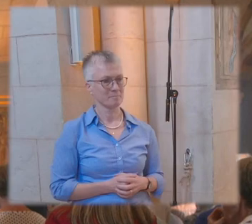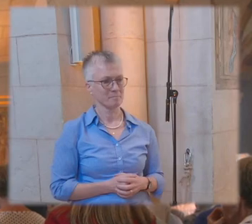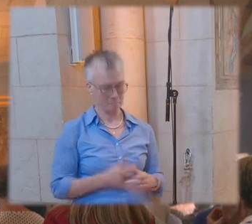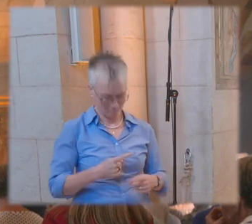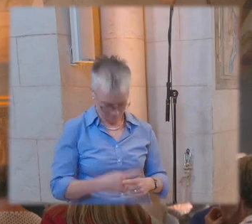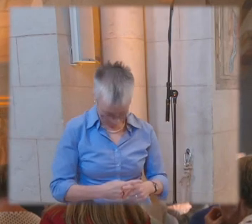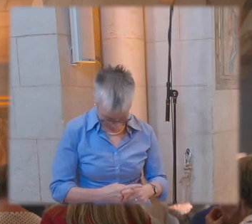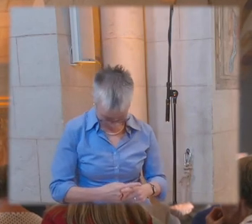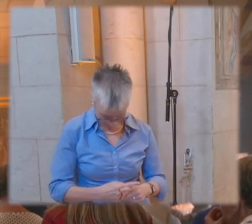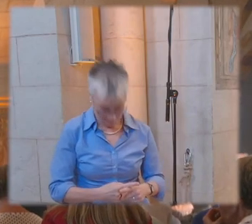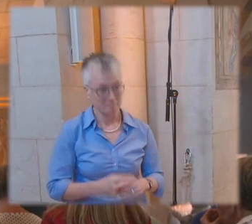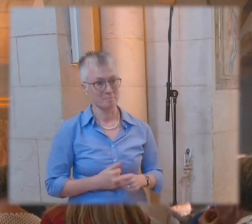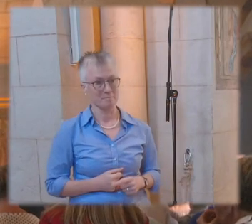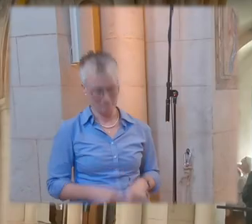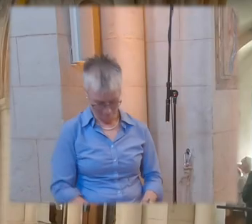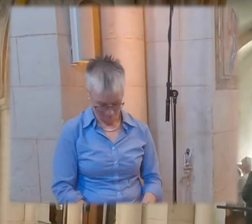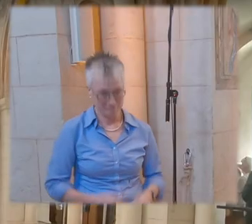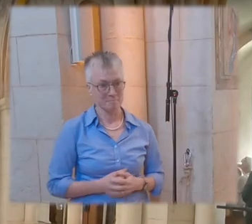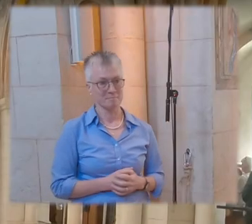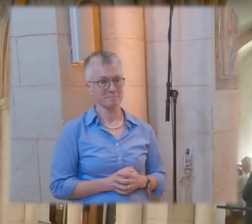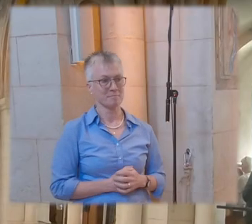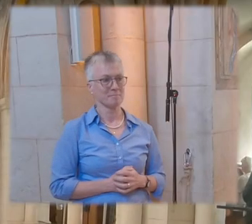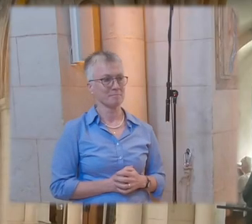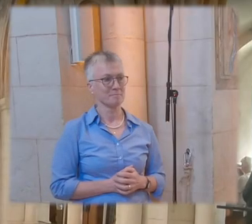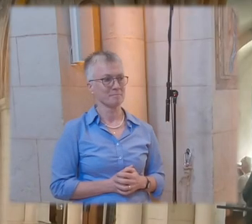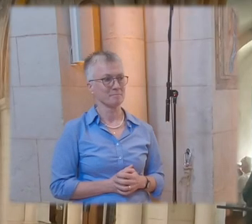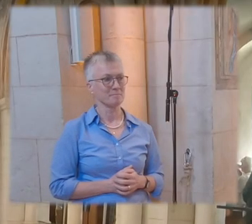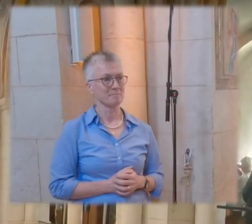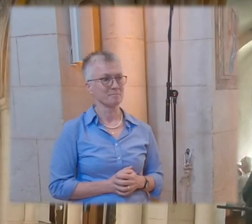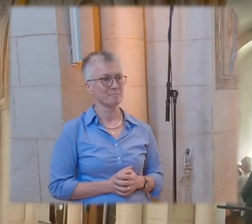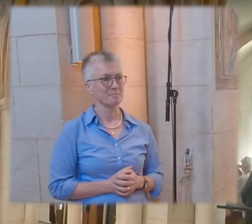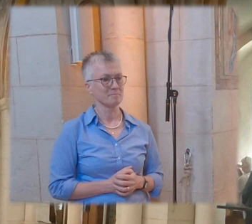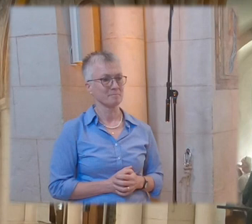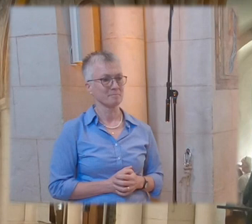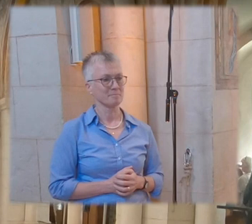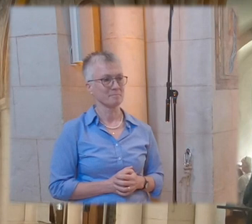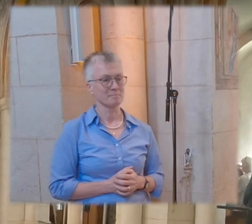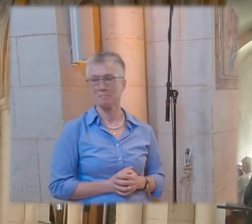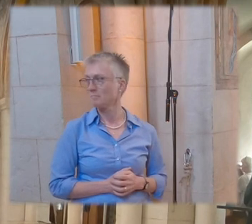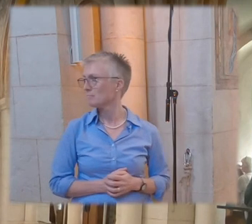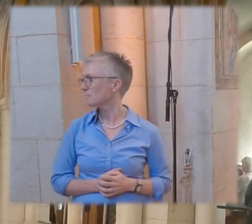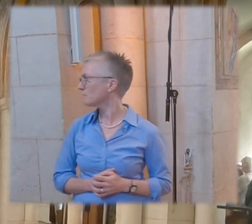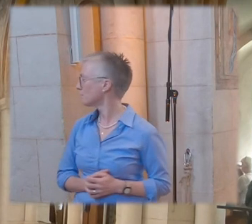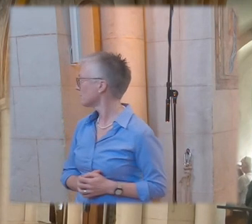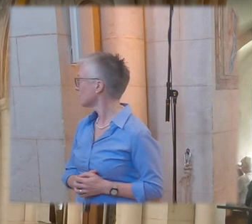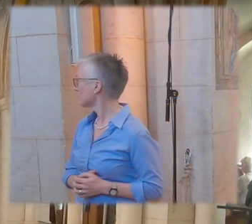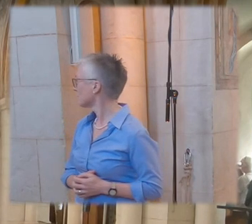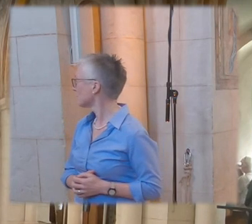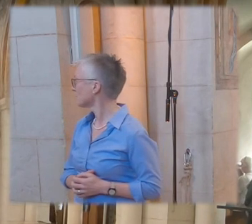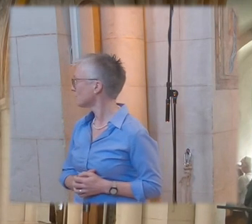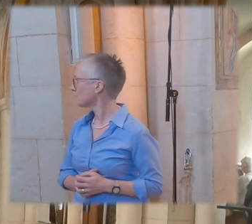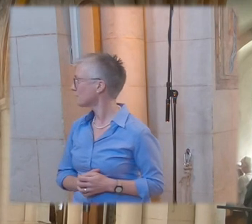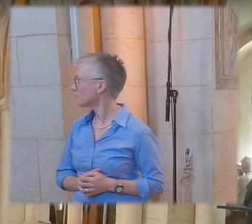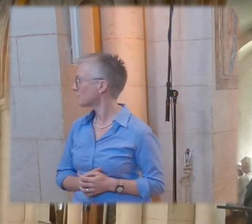Der Generalrektor bedankt sich nun für die Seligsprechung bei Kardinal Kurt